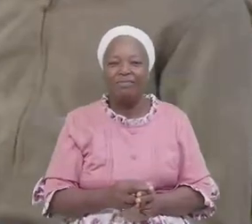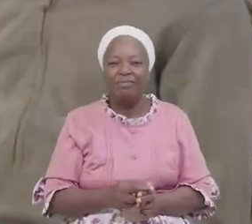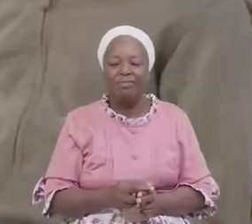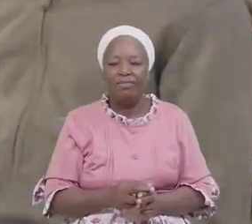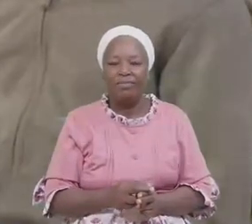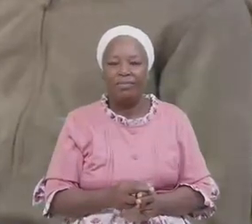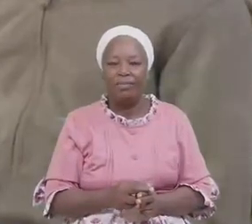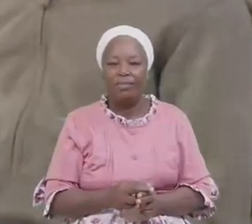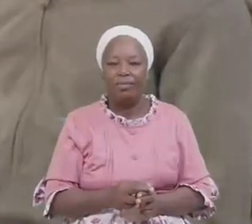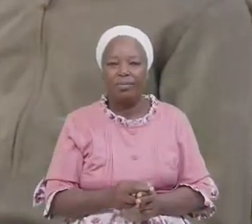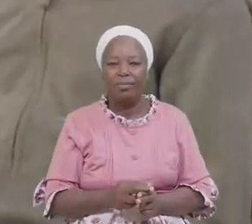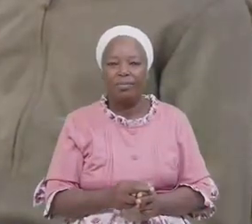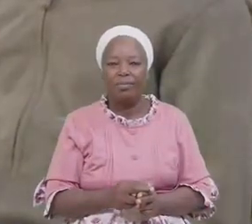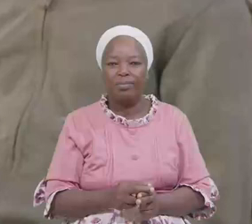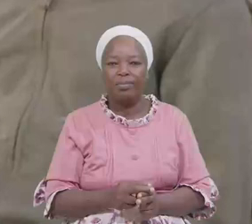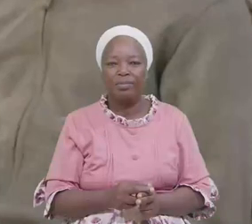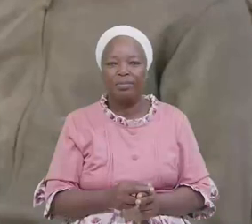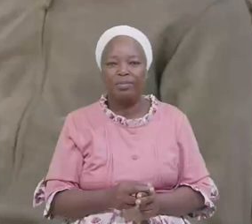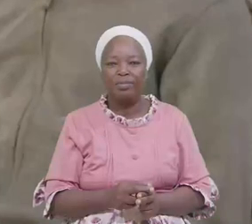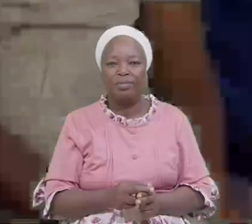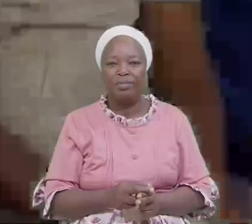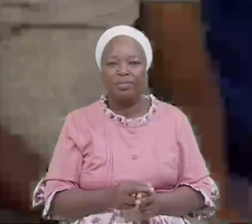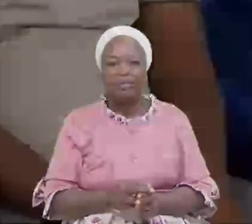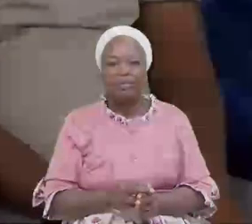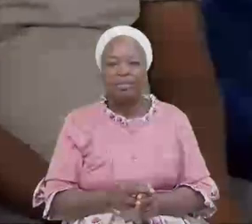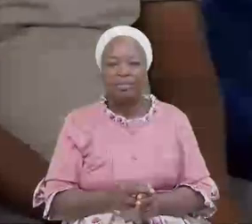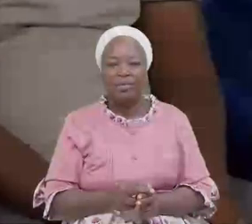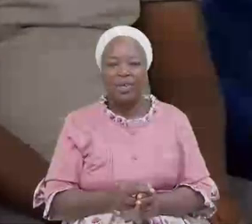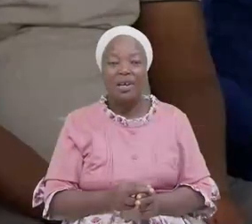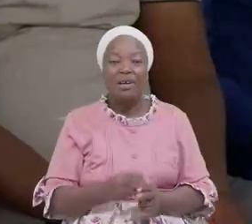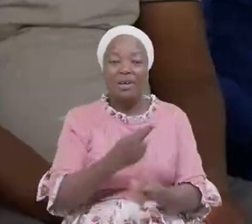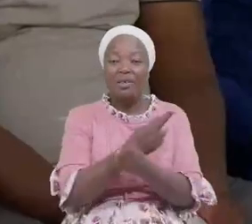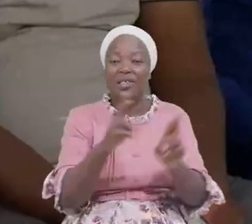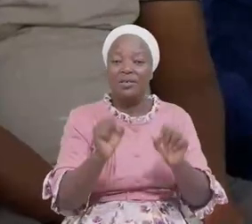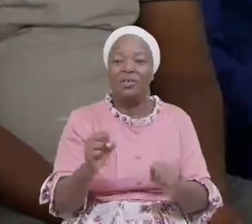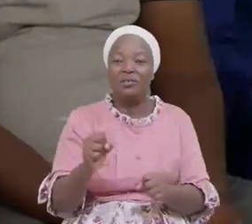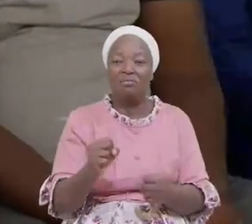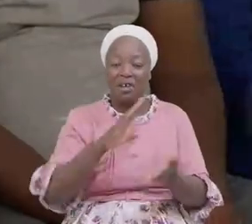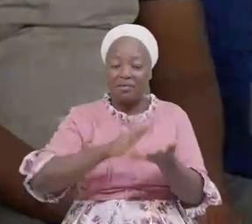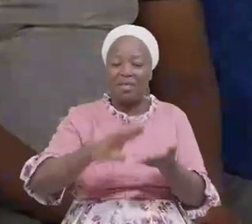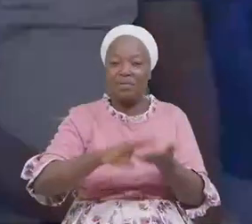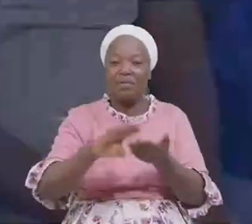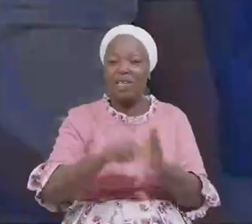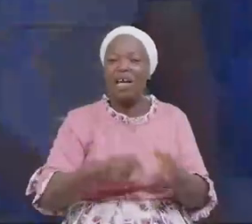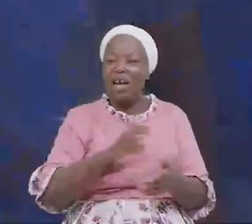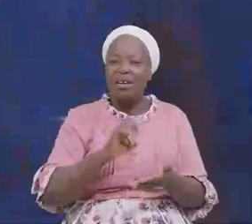rédemption viendront pour toi ce soir. La rédemption, la rémission.